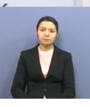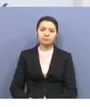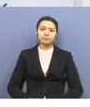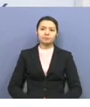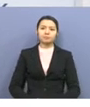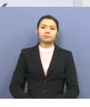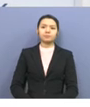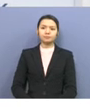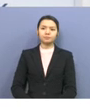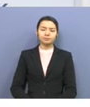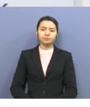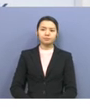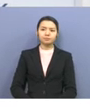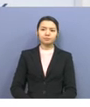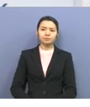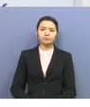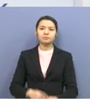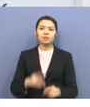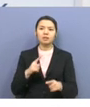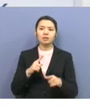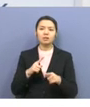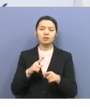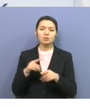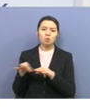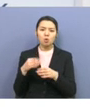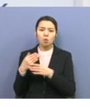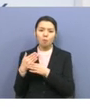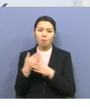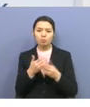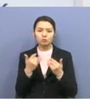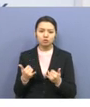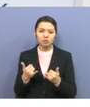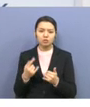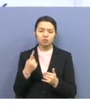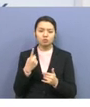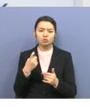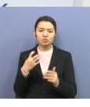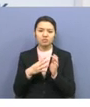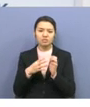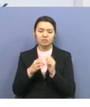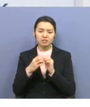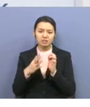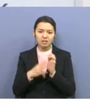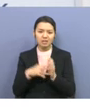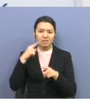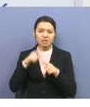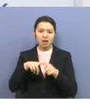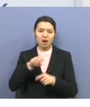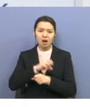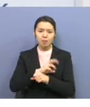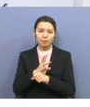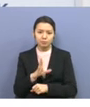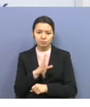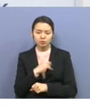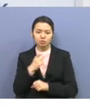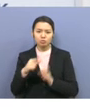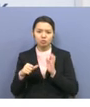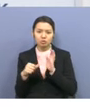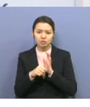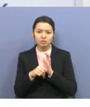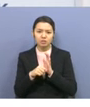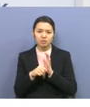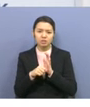имеется 190 единиц. Жедел құтқару бөлімі қазіргі таңда 190 өрт сөндіру техникасымен жабдықталған. Оның ішінде 106 негізгі